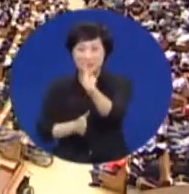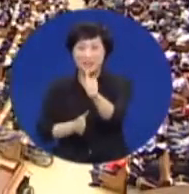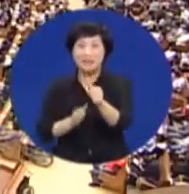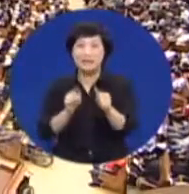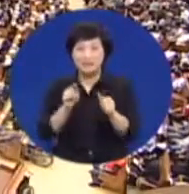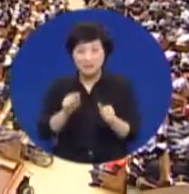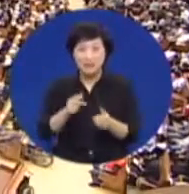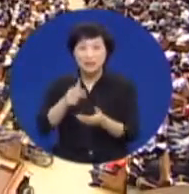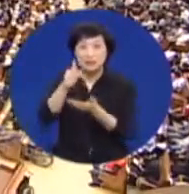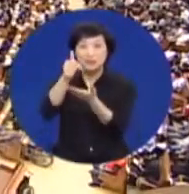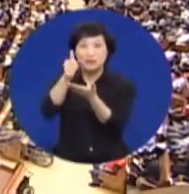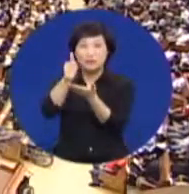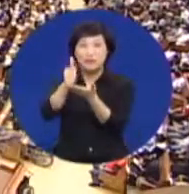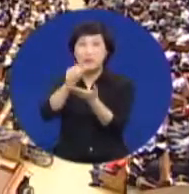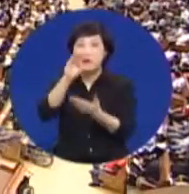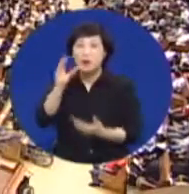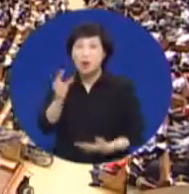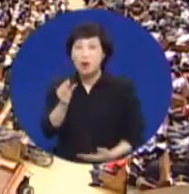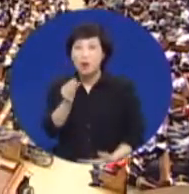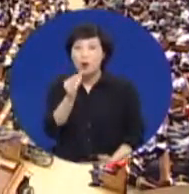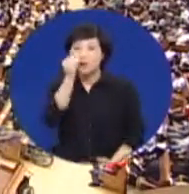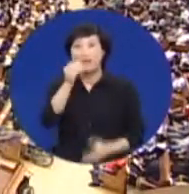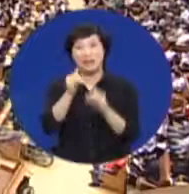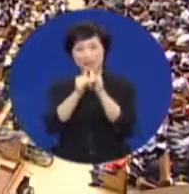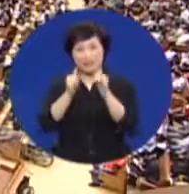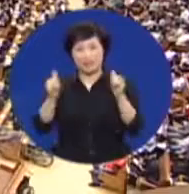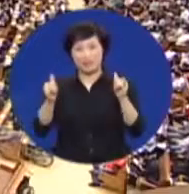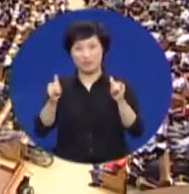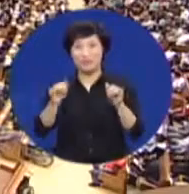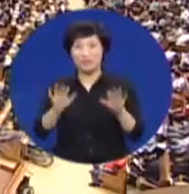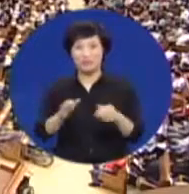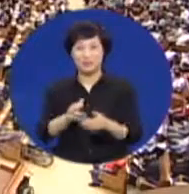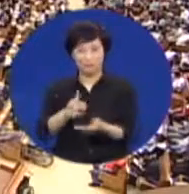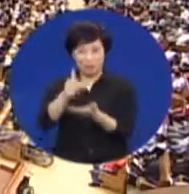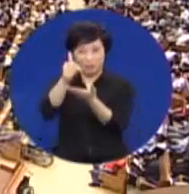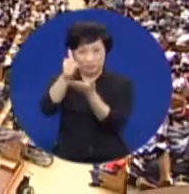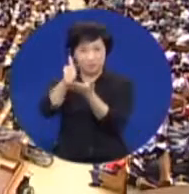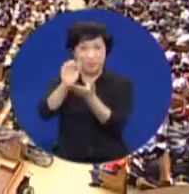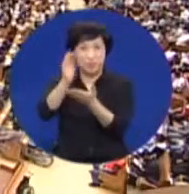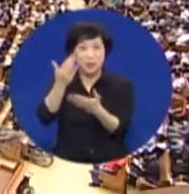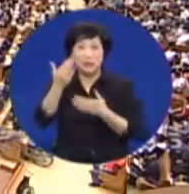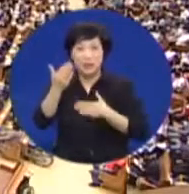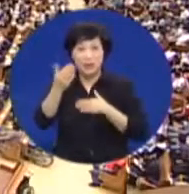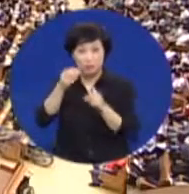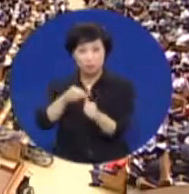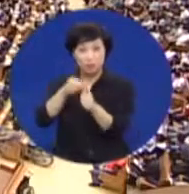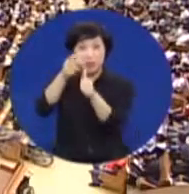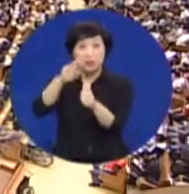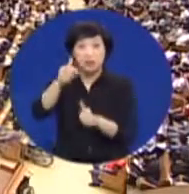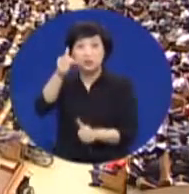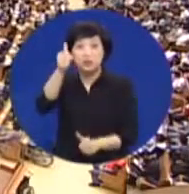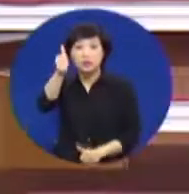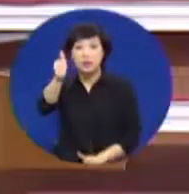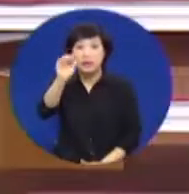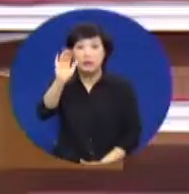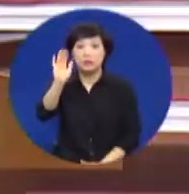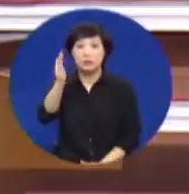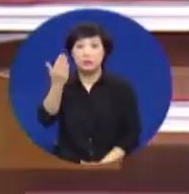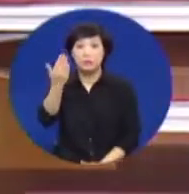그분이 거룩한 성인이죠. 나의 구세주.